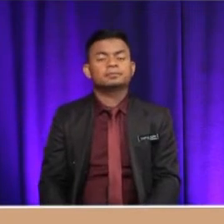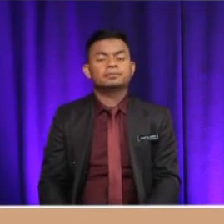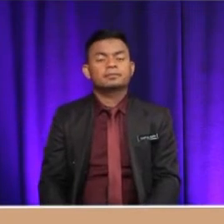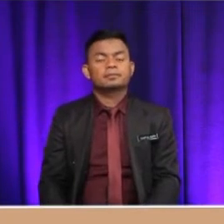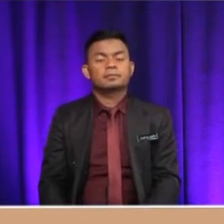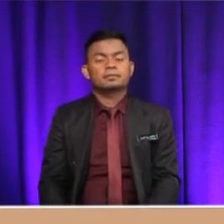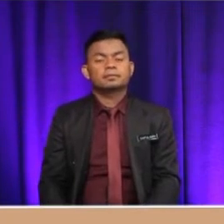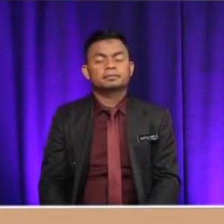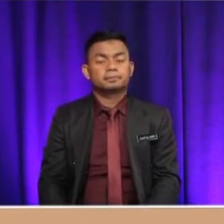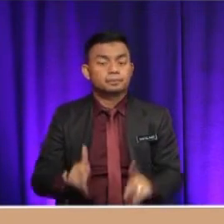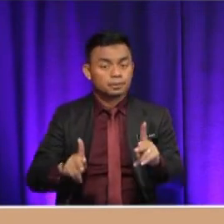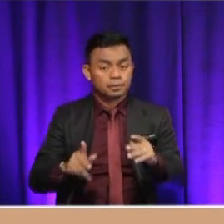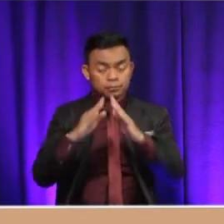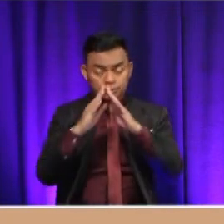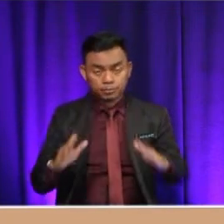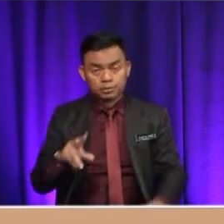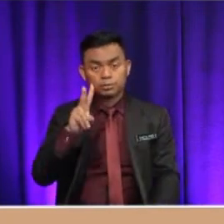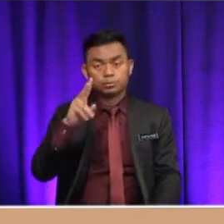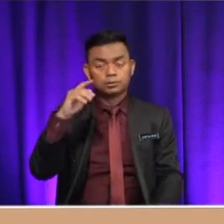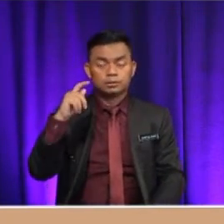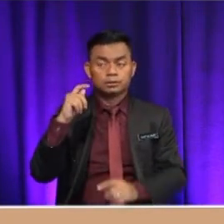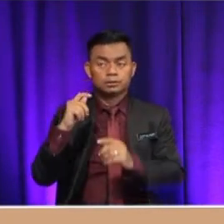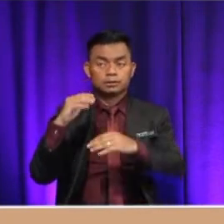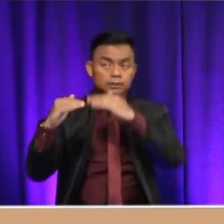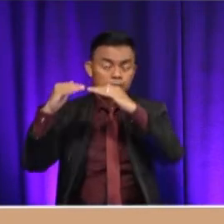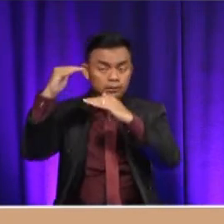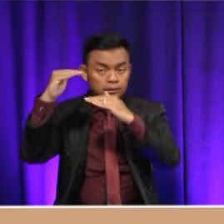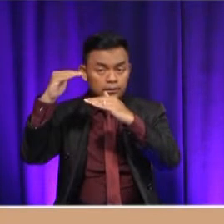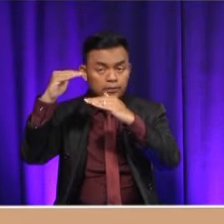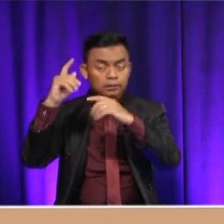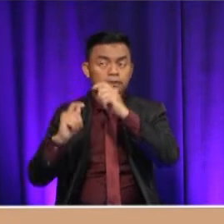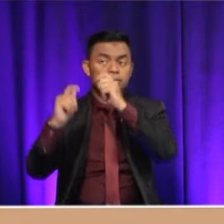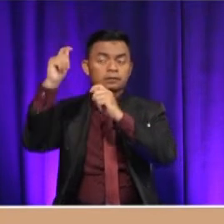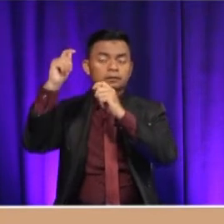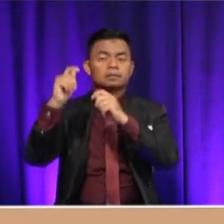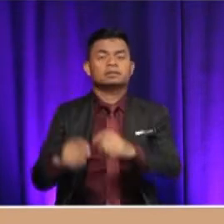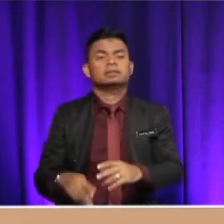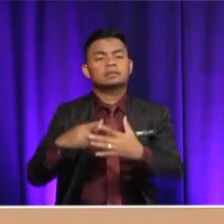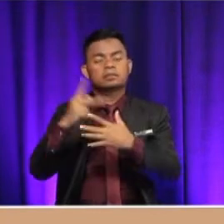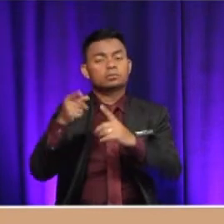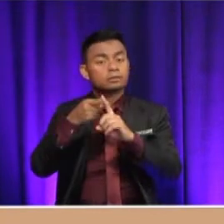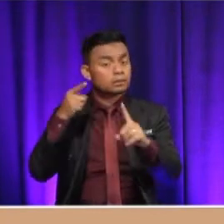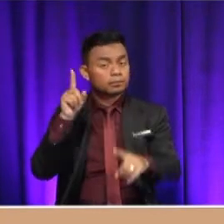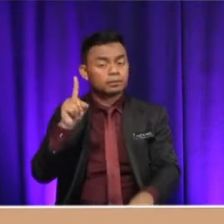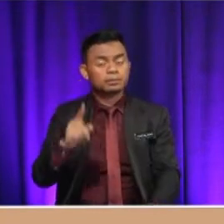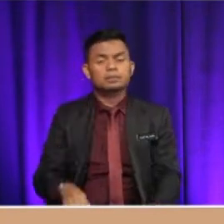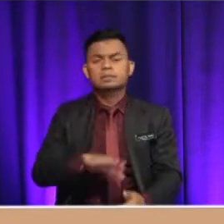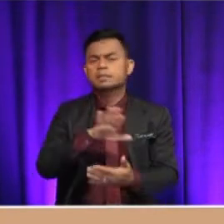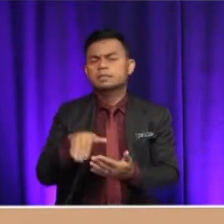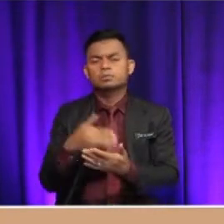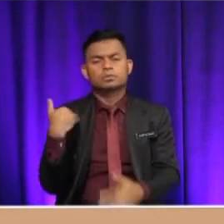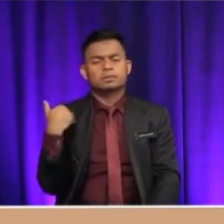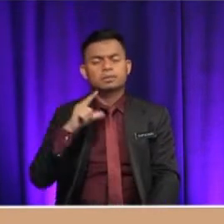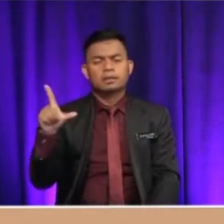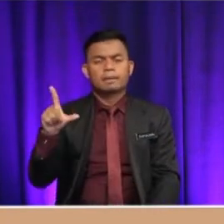sini kalau rumah 2 tingkat, dia keluar daripada mana? Semua adalah pipe agihan.